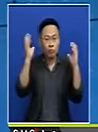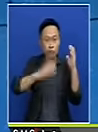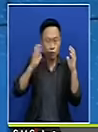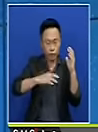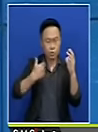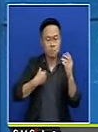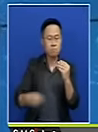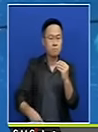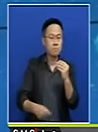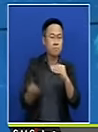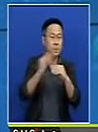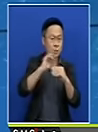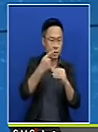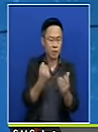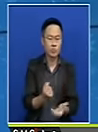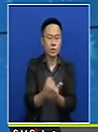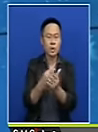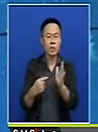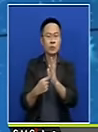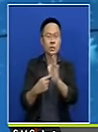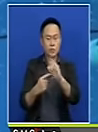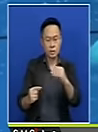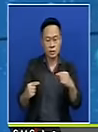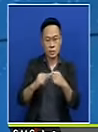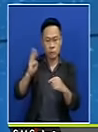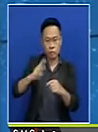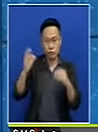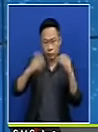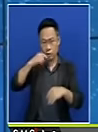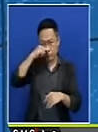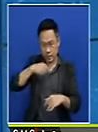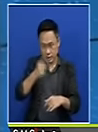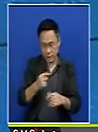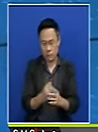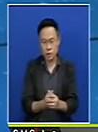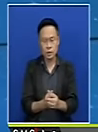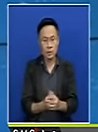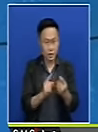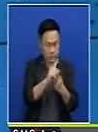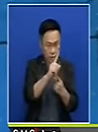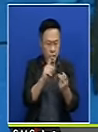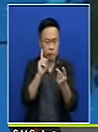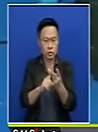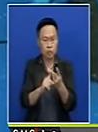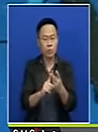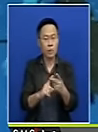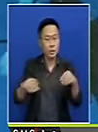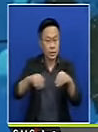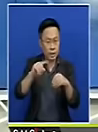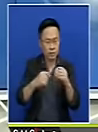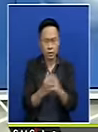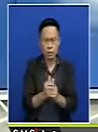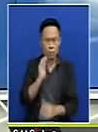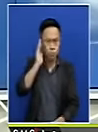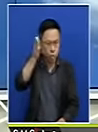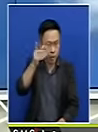จะมีฝนกระจายนะครับแล้วก็ถือว่าเป็นการส่งสัญญาณที่จะเข้าสู่ฤดูฝนนะครับในขณะที่อีกปัจจัยหนึ่งที่จะต้องจับตาในระยะอันใกล้ตั้งแต่